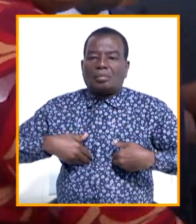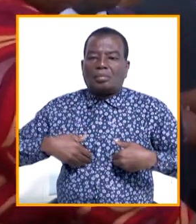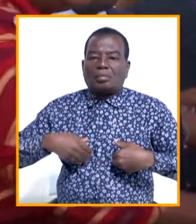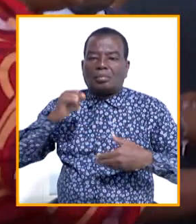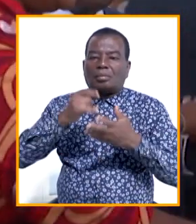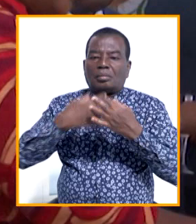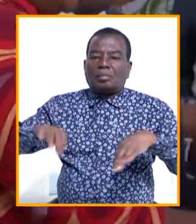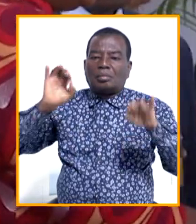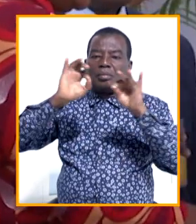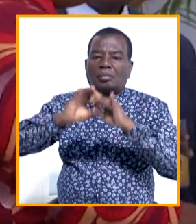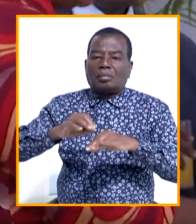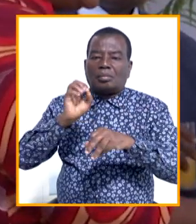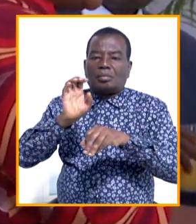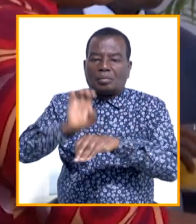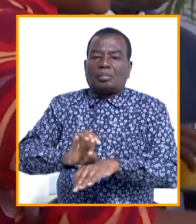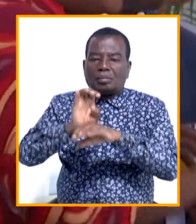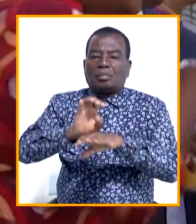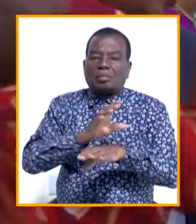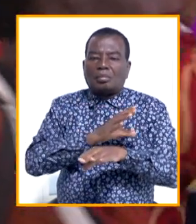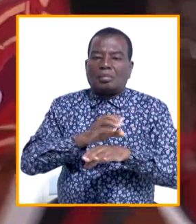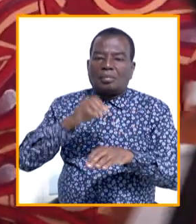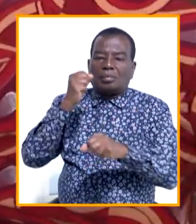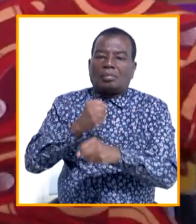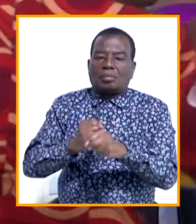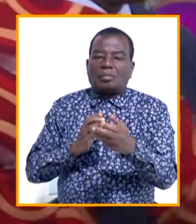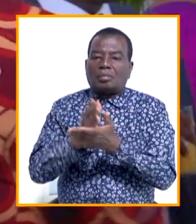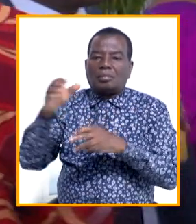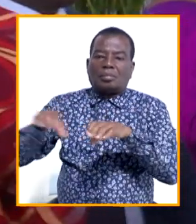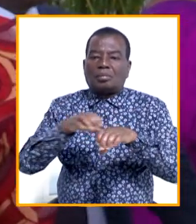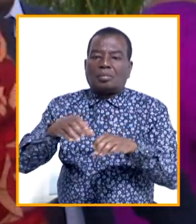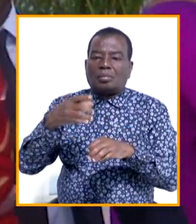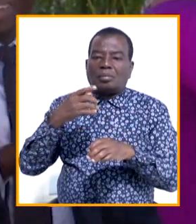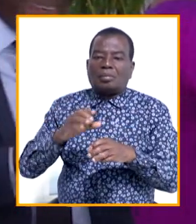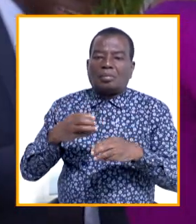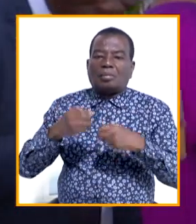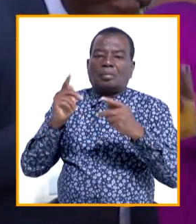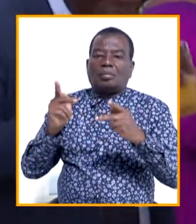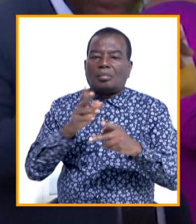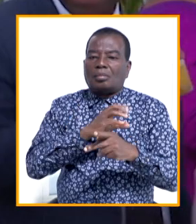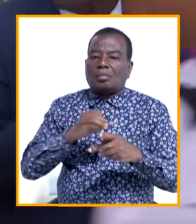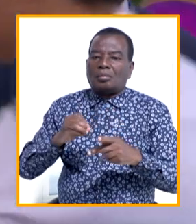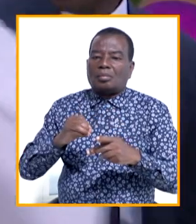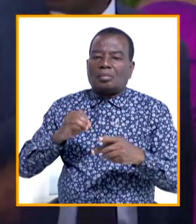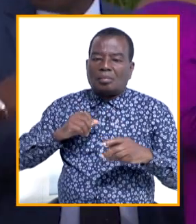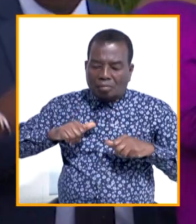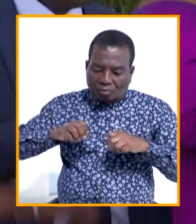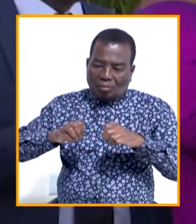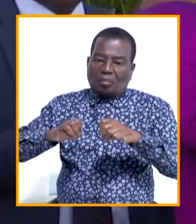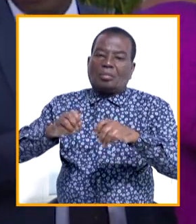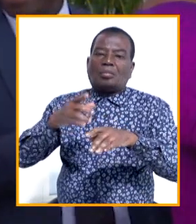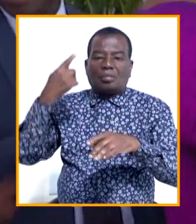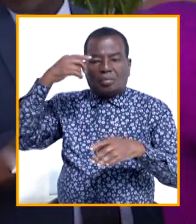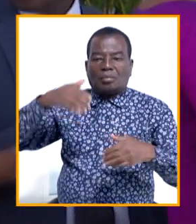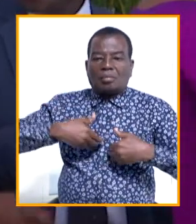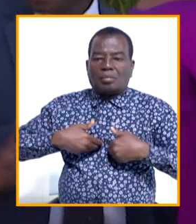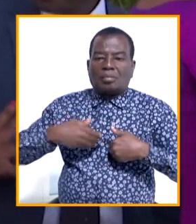c'est important de cultiver le travail bien fait l'abnégation la persévérance pour